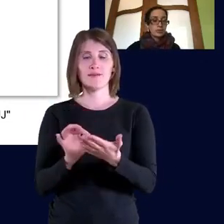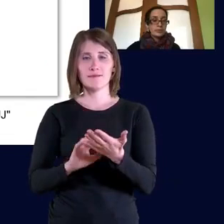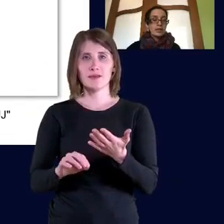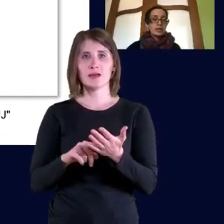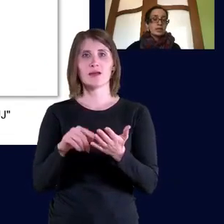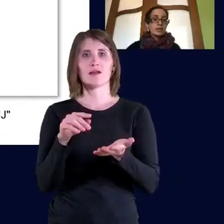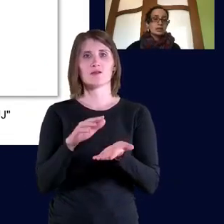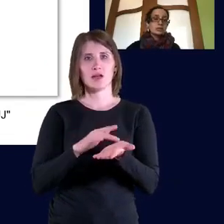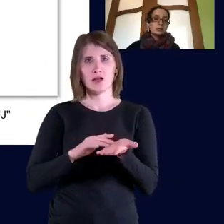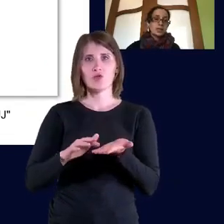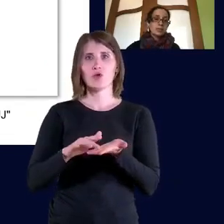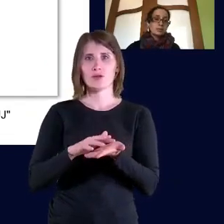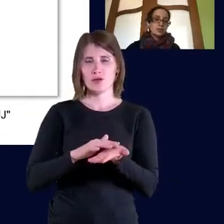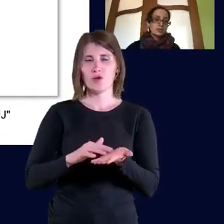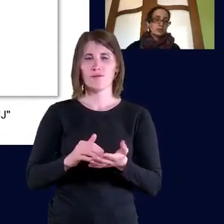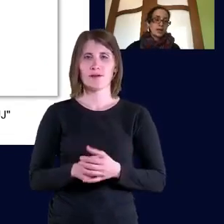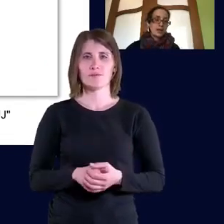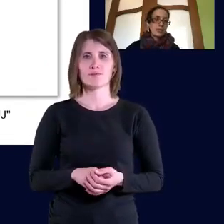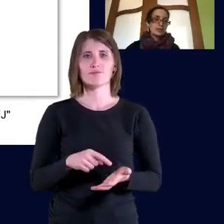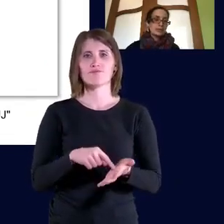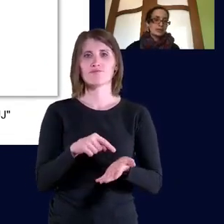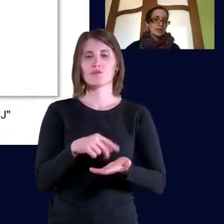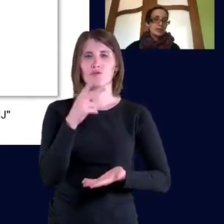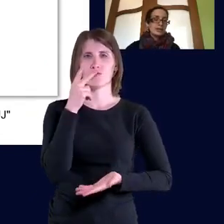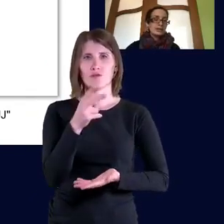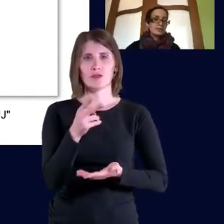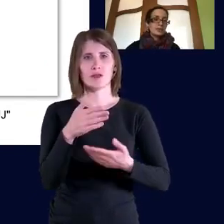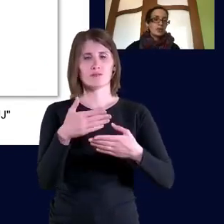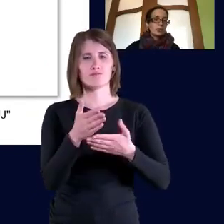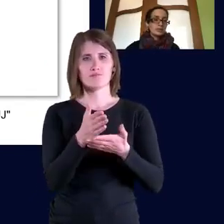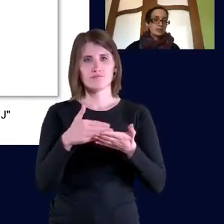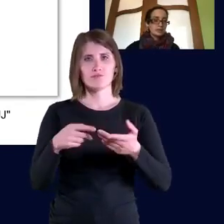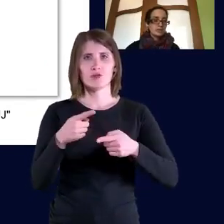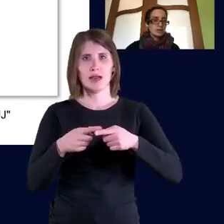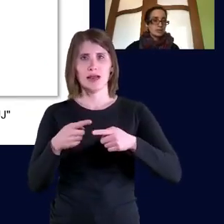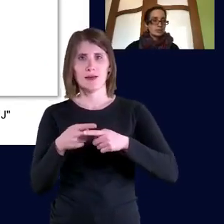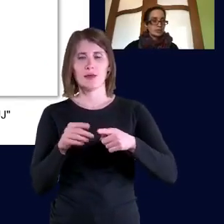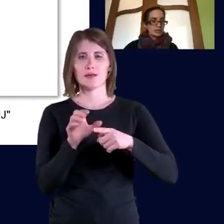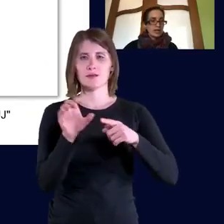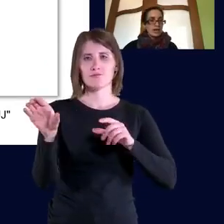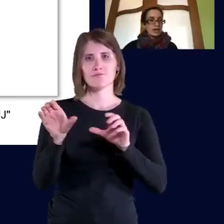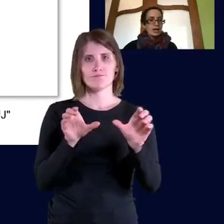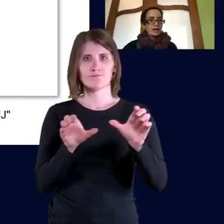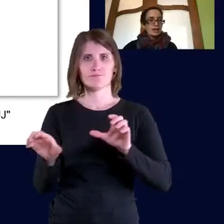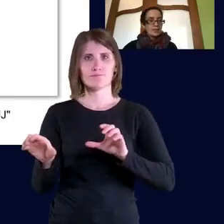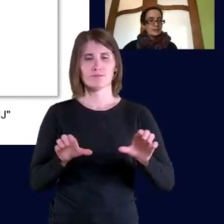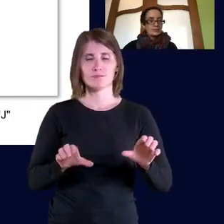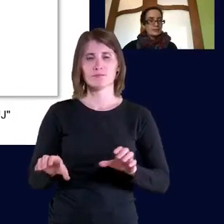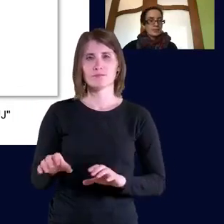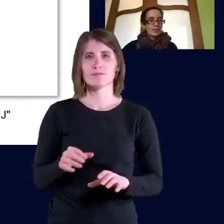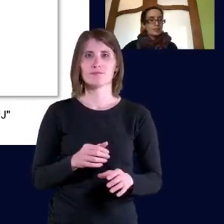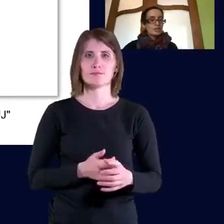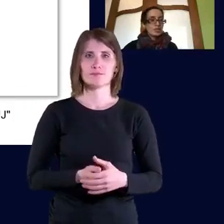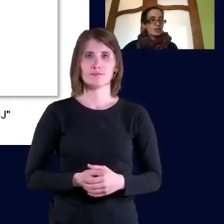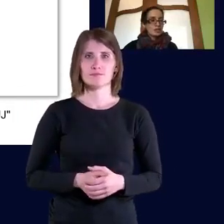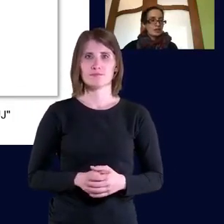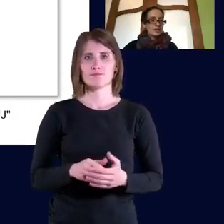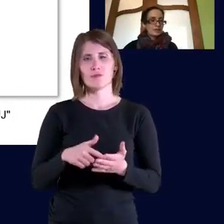dotykową i tutaj poszczególne elementy tego pisma zostały rozbite na